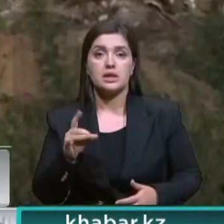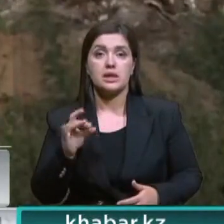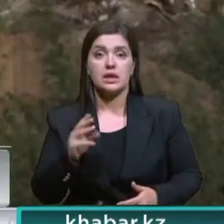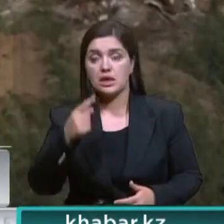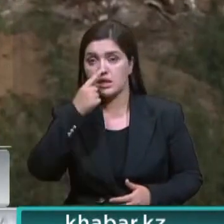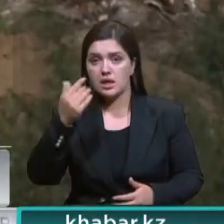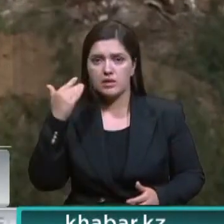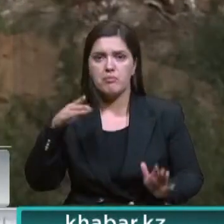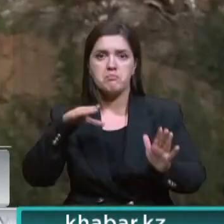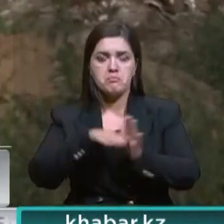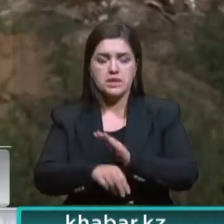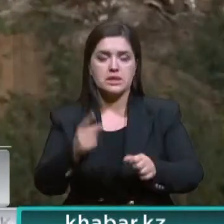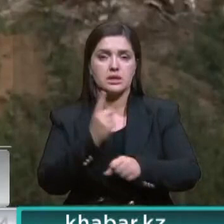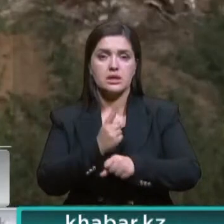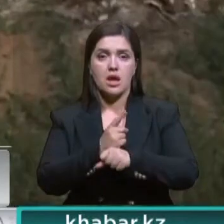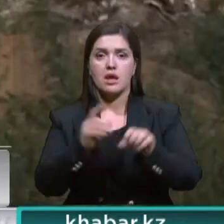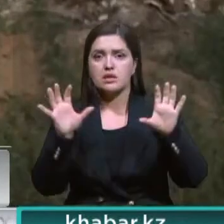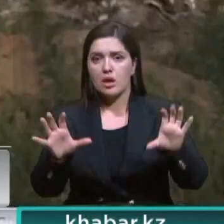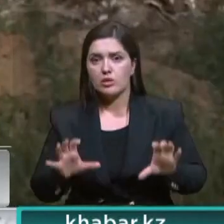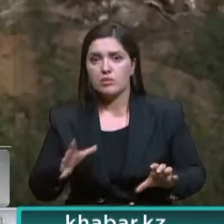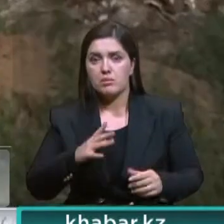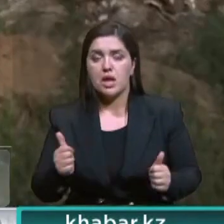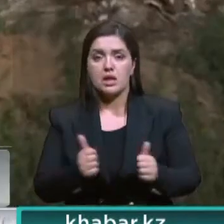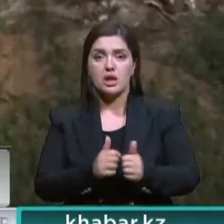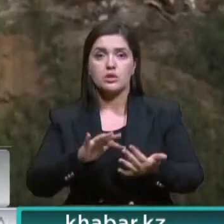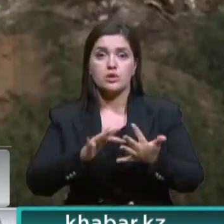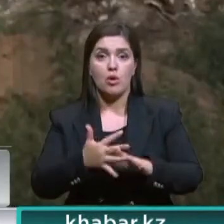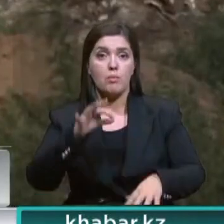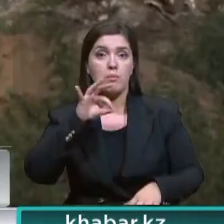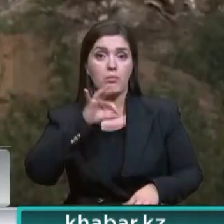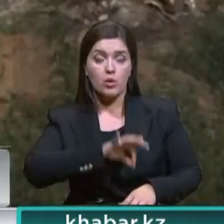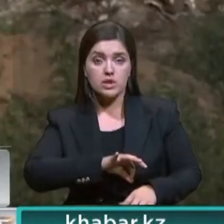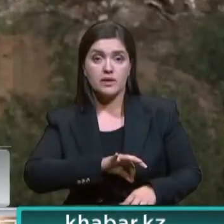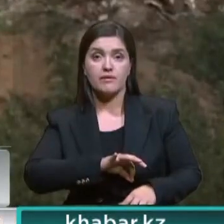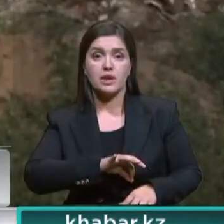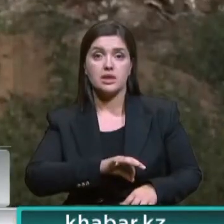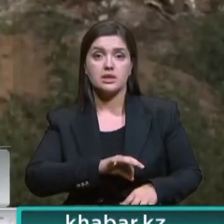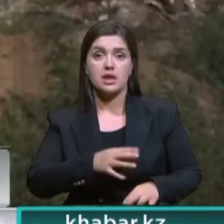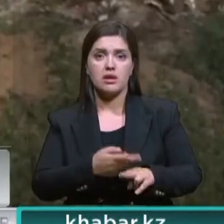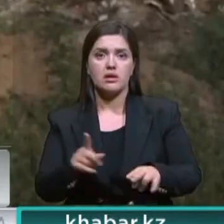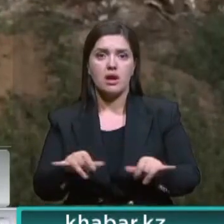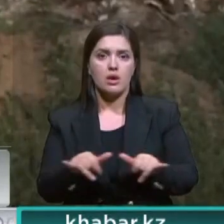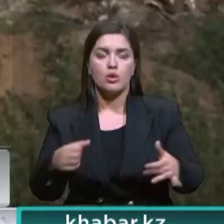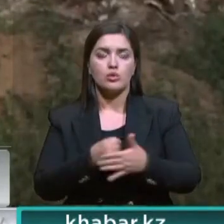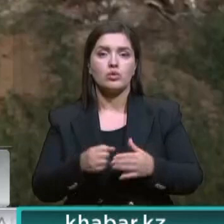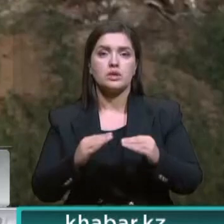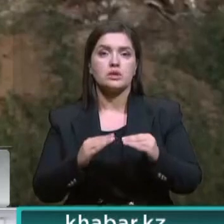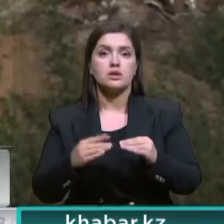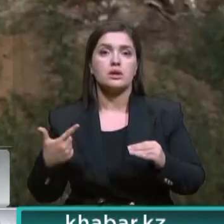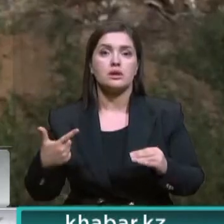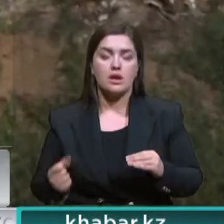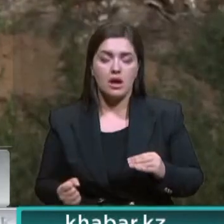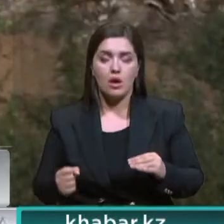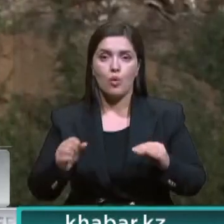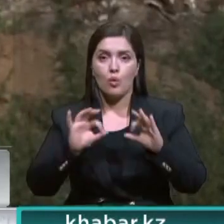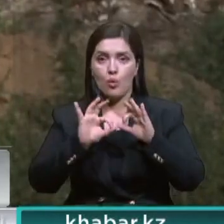признана незаконной. Долгие годы жители ближайших сел пользовались этим полигоном, который разросся до 10 гектаров. А осенью